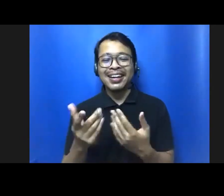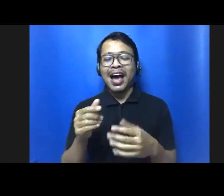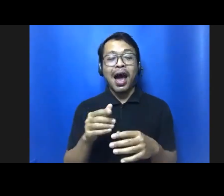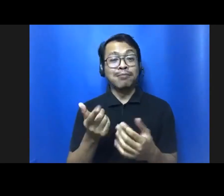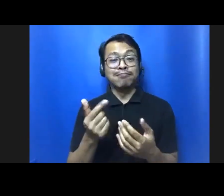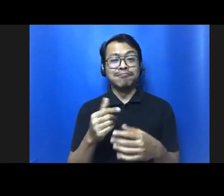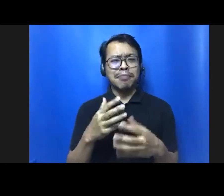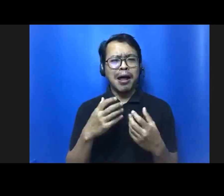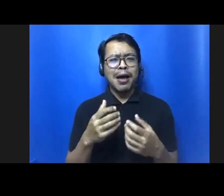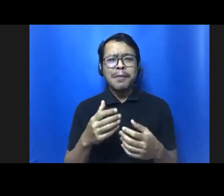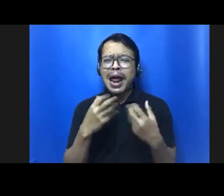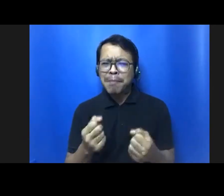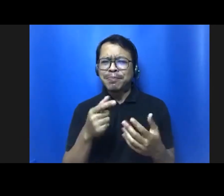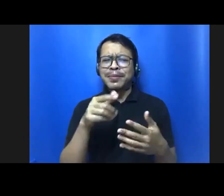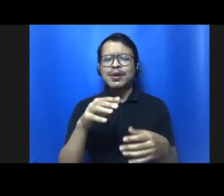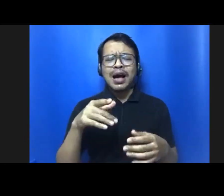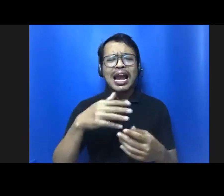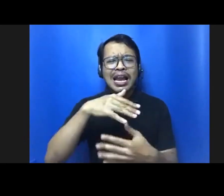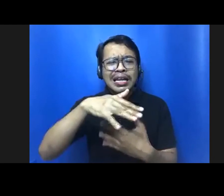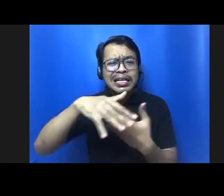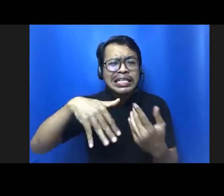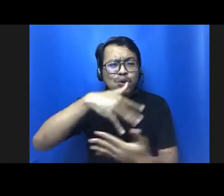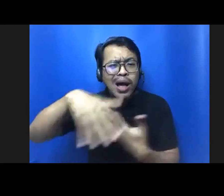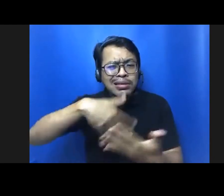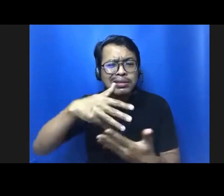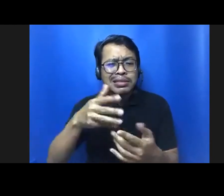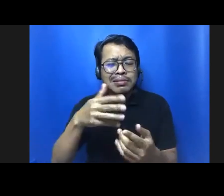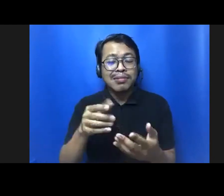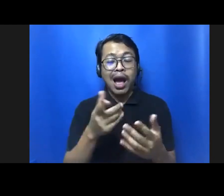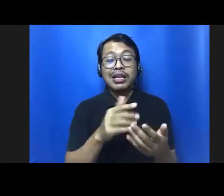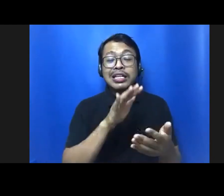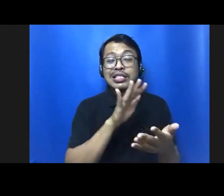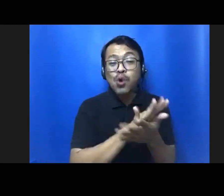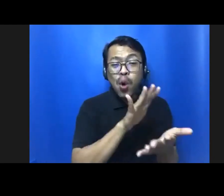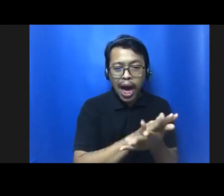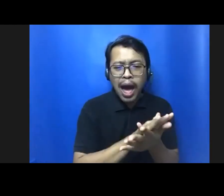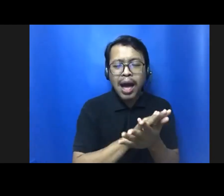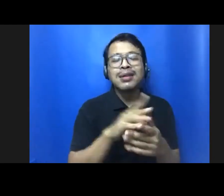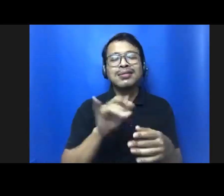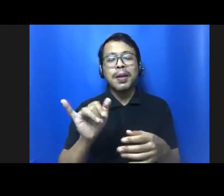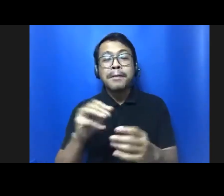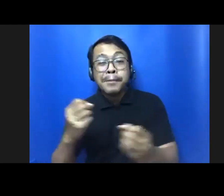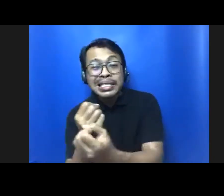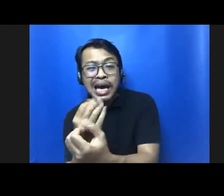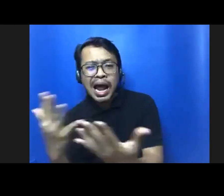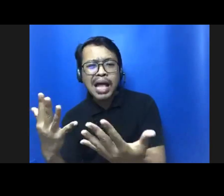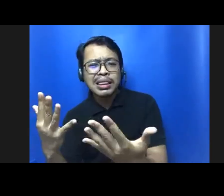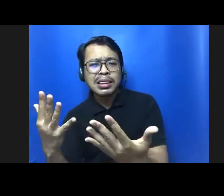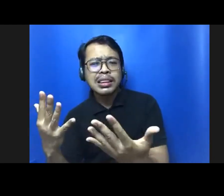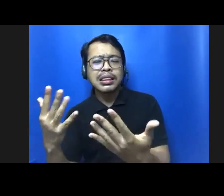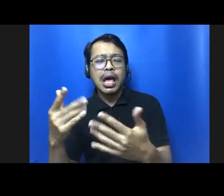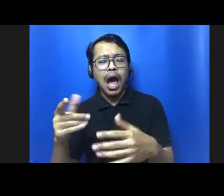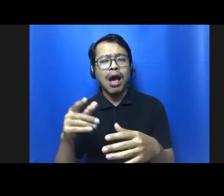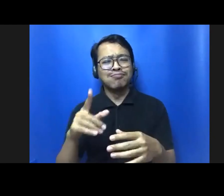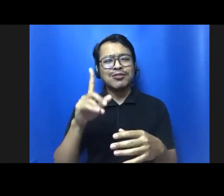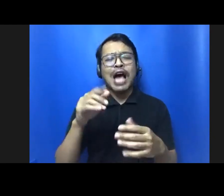satu kesatuan. Jangan sampai nilai-nilai yang diajarkan di sekolah nanti berbeda dengan yang diajarkan di rumah. Nah,